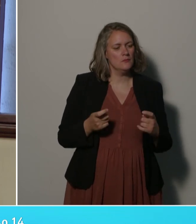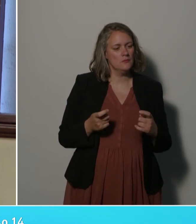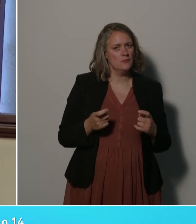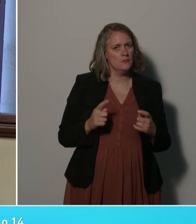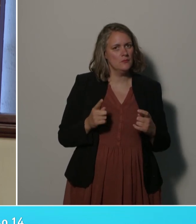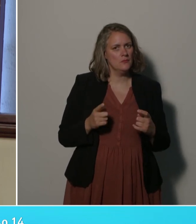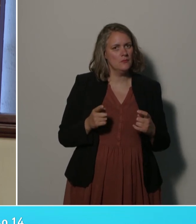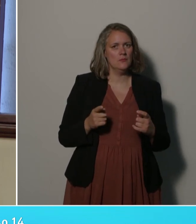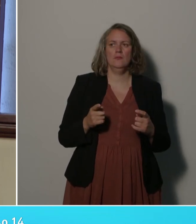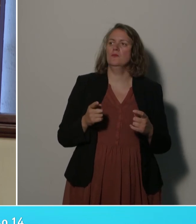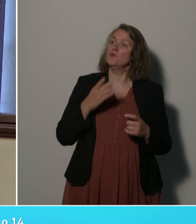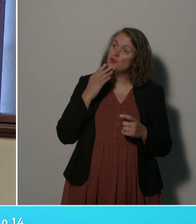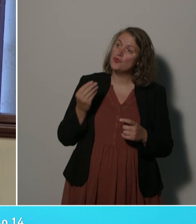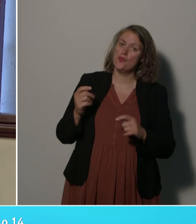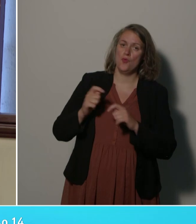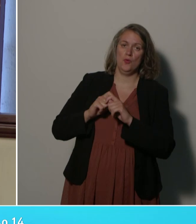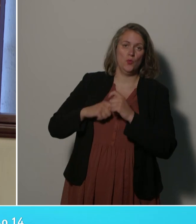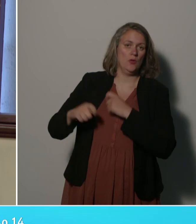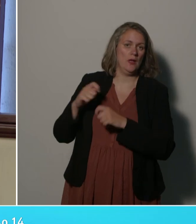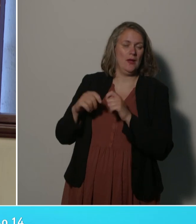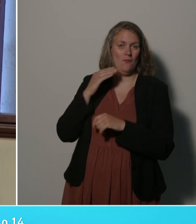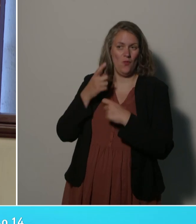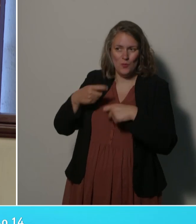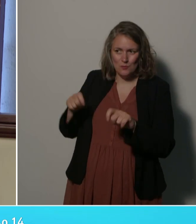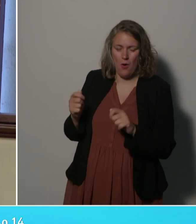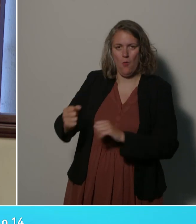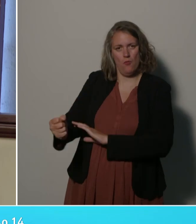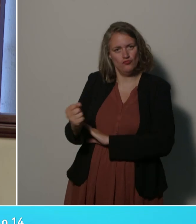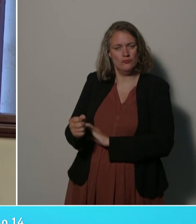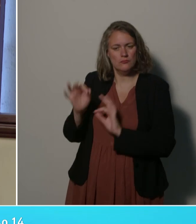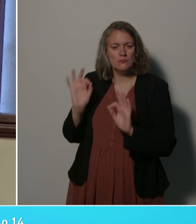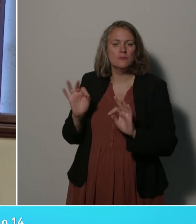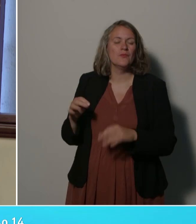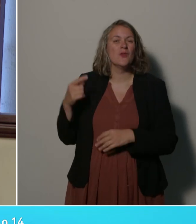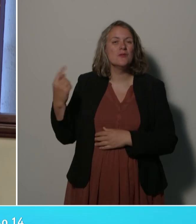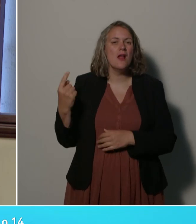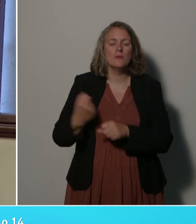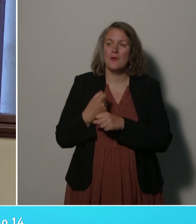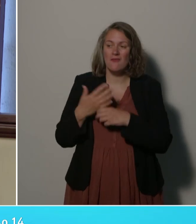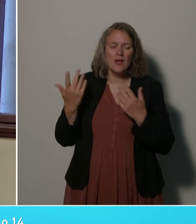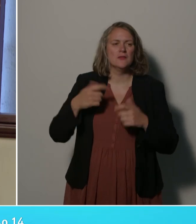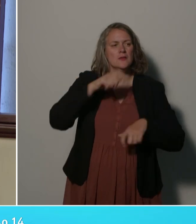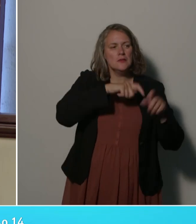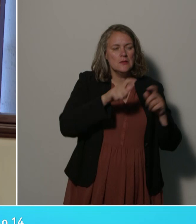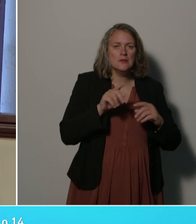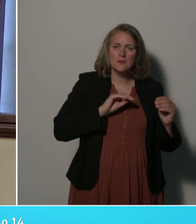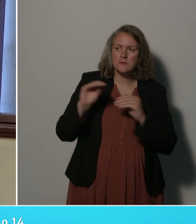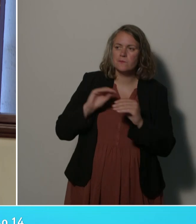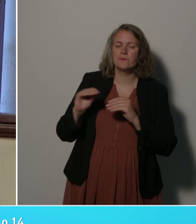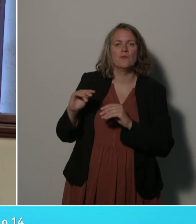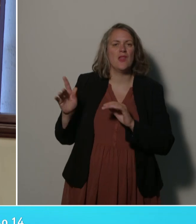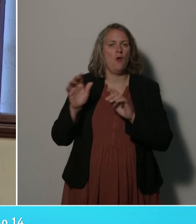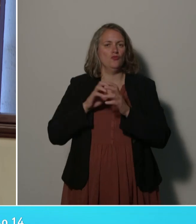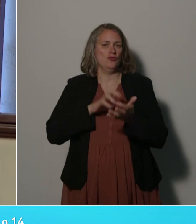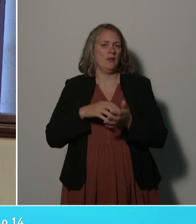ein starkes Wohnungsbauunternehmen haben, sondern es ist auch wichtig, dass wir hier ein Wohnungsbauunternehmen in der Stadt haben, was zur Stadt gehört, was